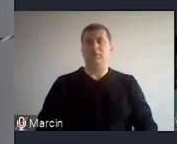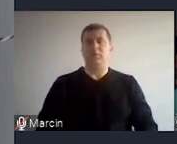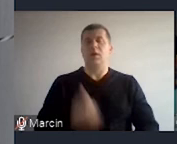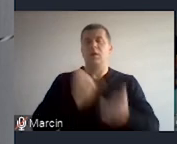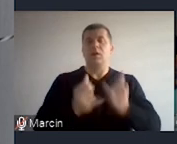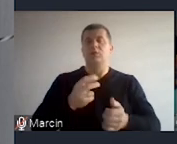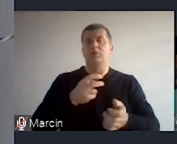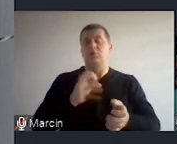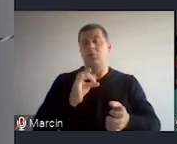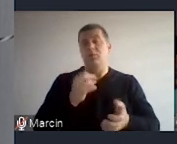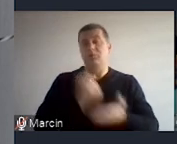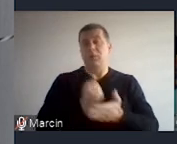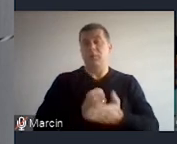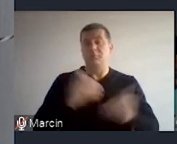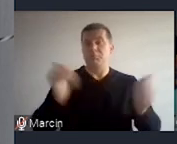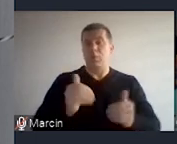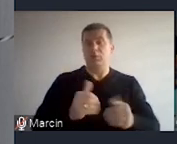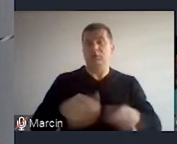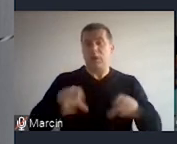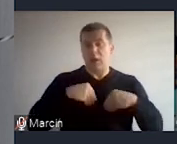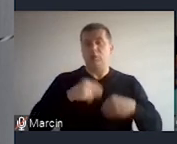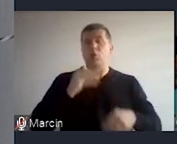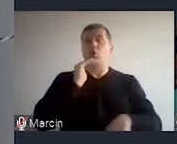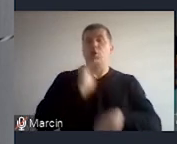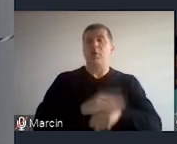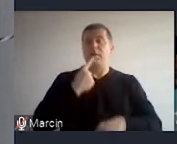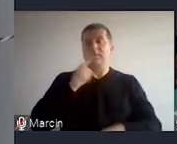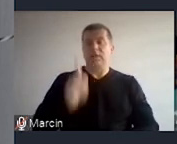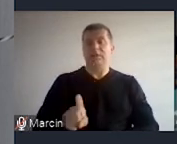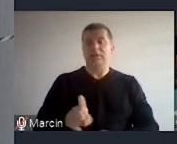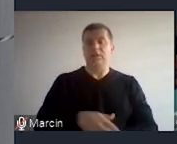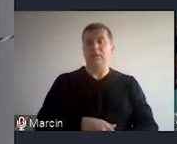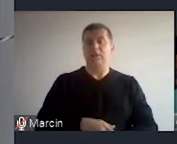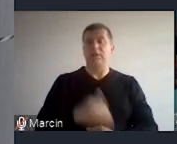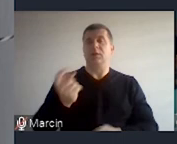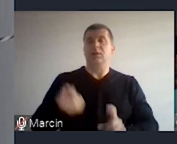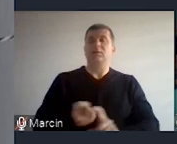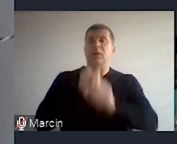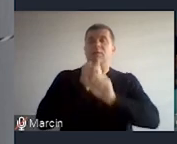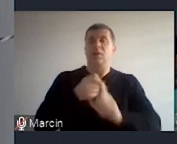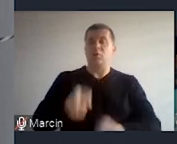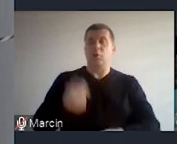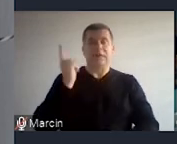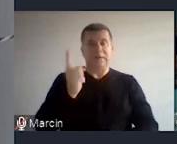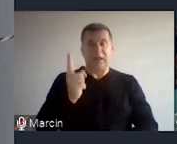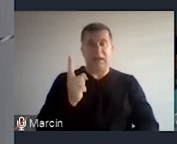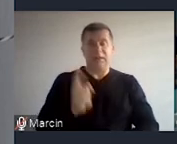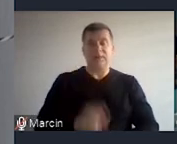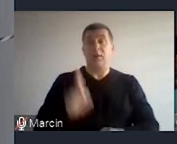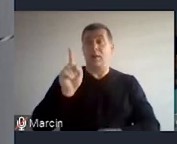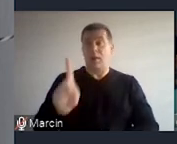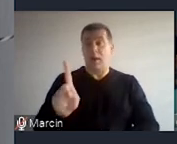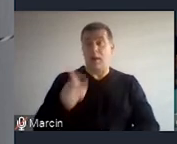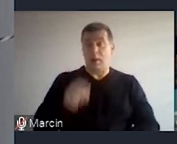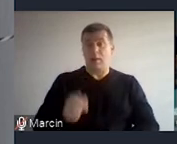Jeśli chodzi o możliwość angażowania na umowie zlecenie, zawieszono ten zakaz, ale